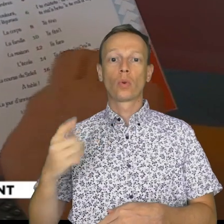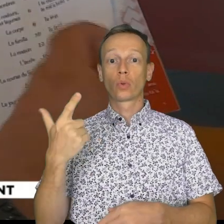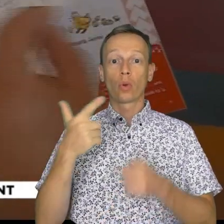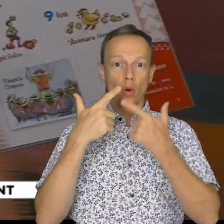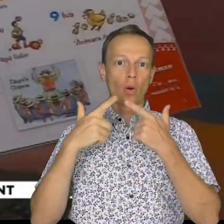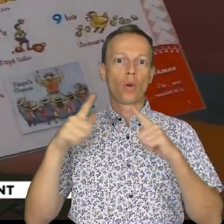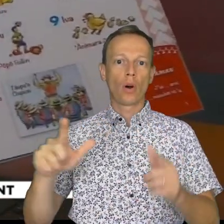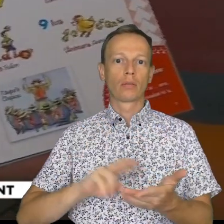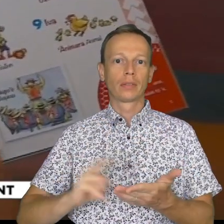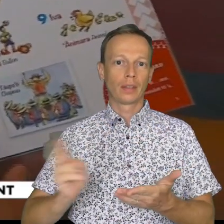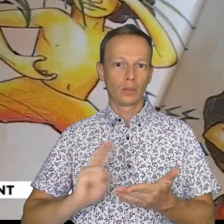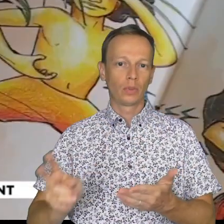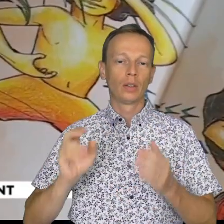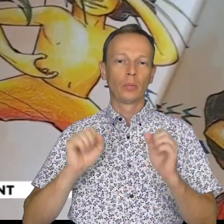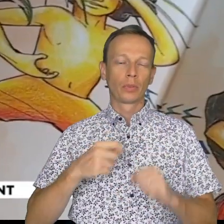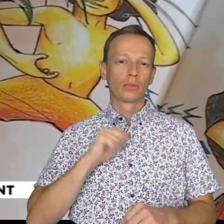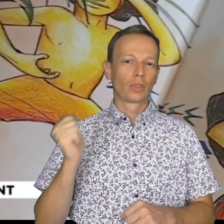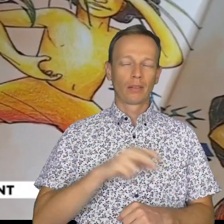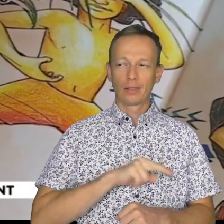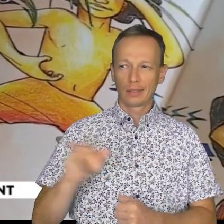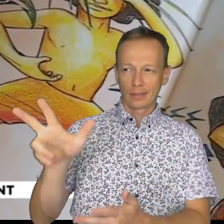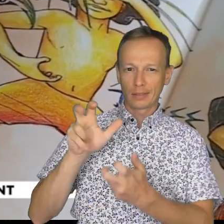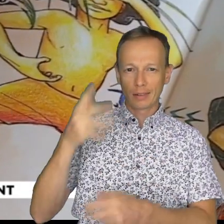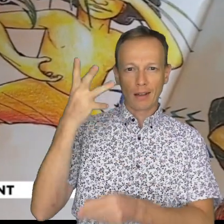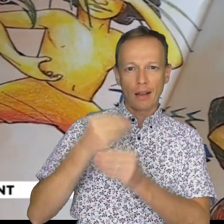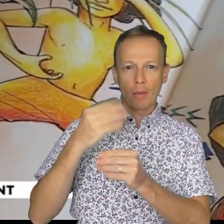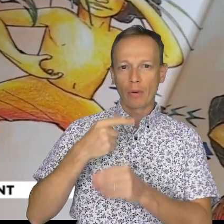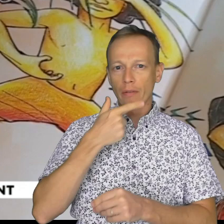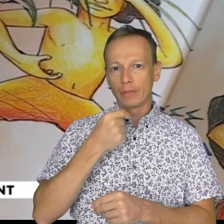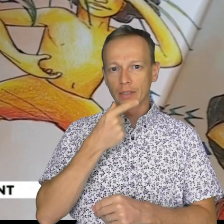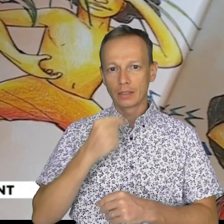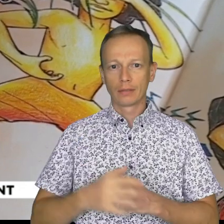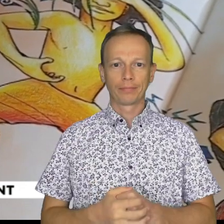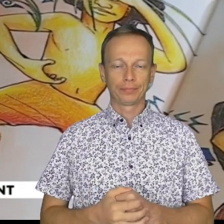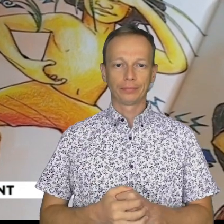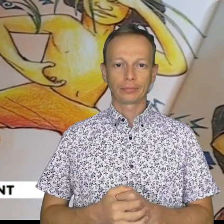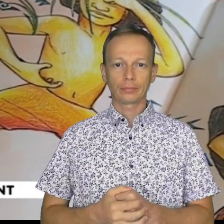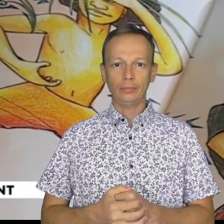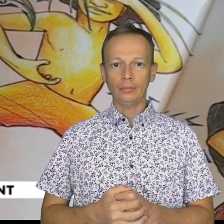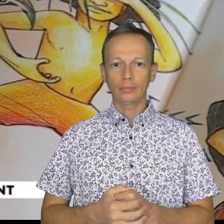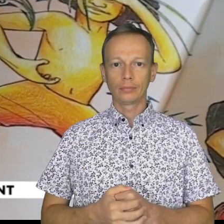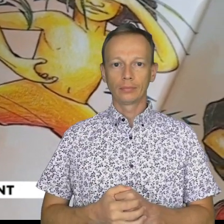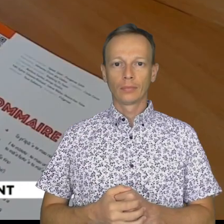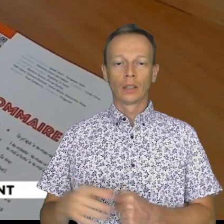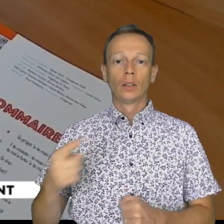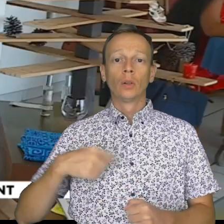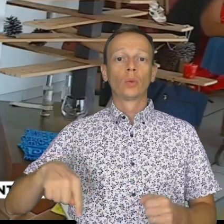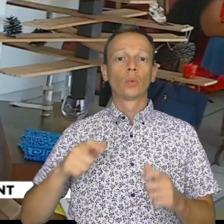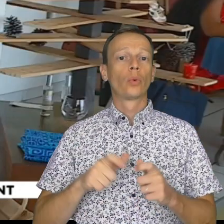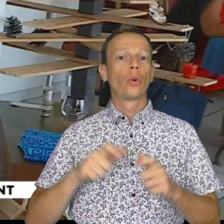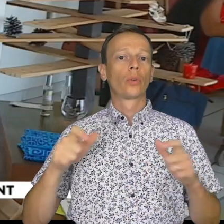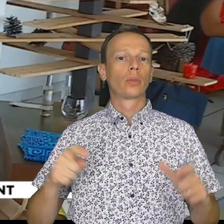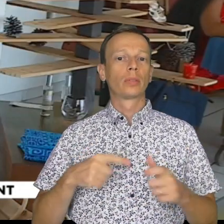les deux langues. Je vous propose d'écouter cette réaction au micro de Ismaël Tahiyata. Notre